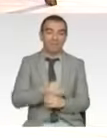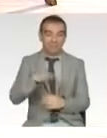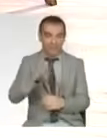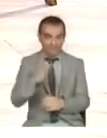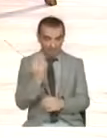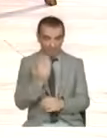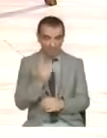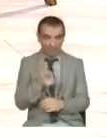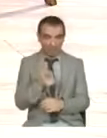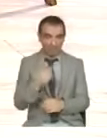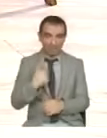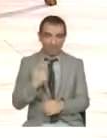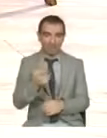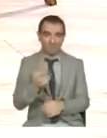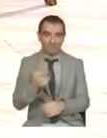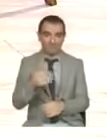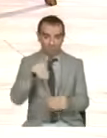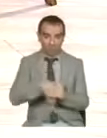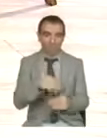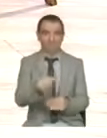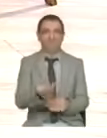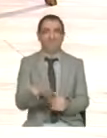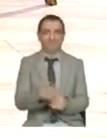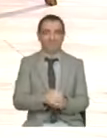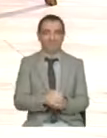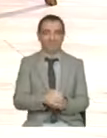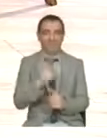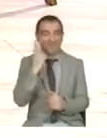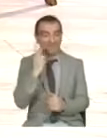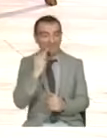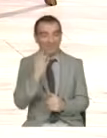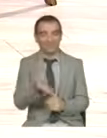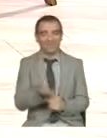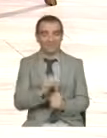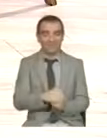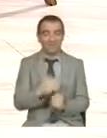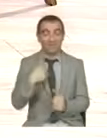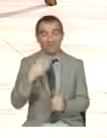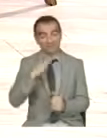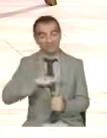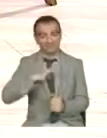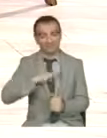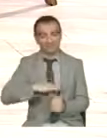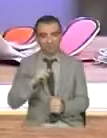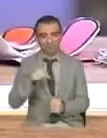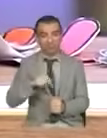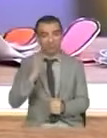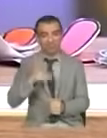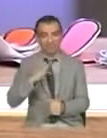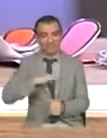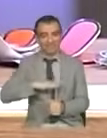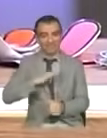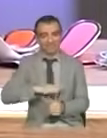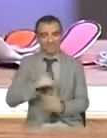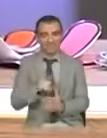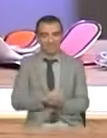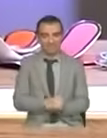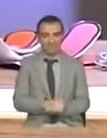reklama mı gidiyoruz? Ama ben oyumu kullanacağım bir saniye. Nezaket. Ben sabırlıyım. Bugün çok sabırlıyım. Ben bugün çok